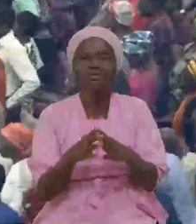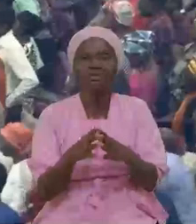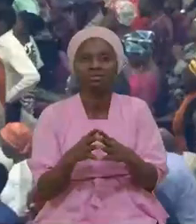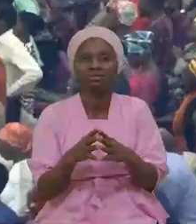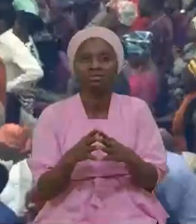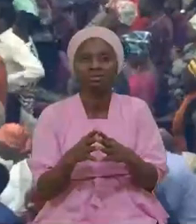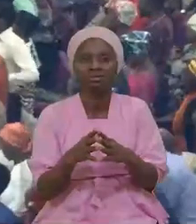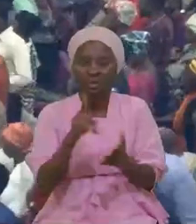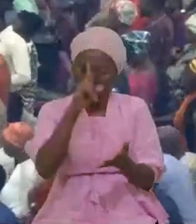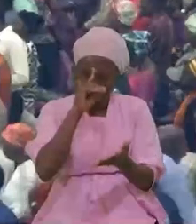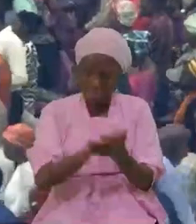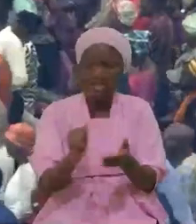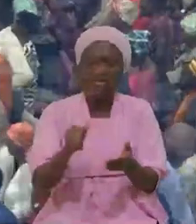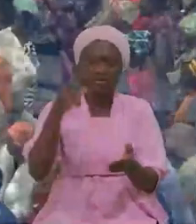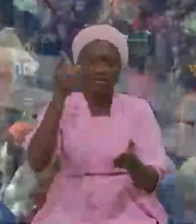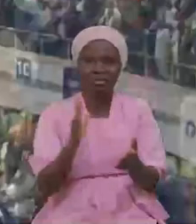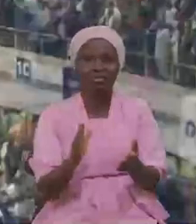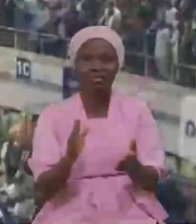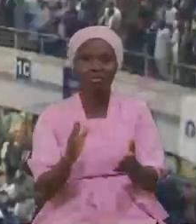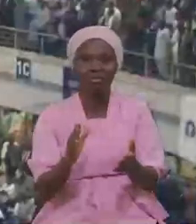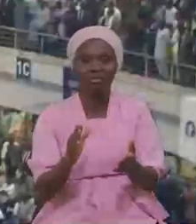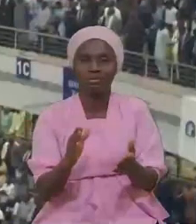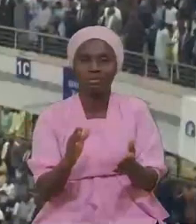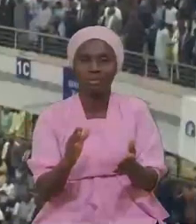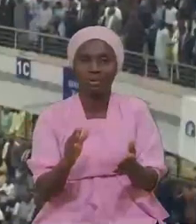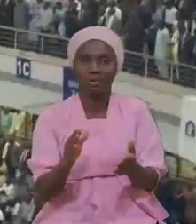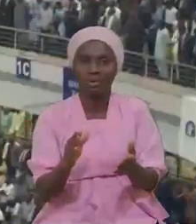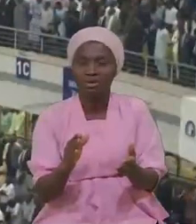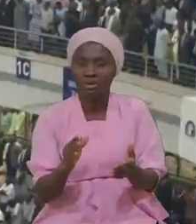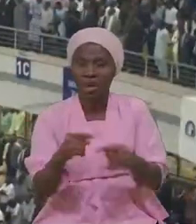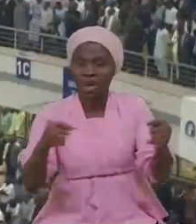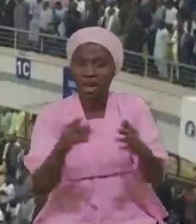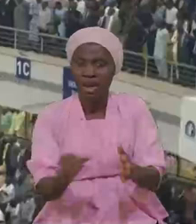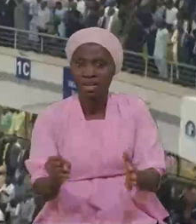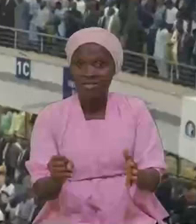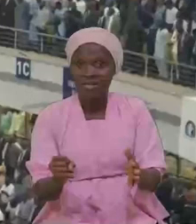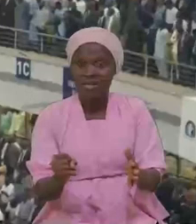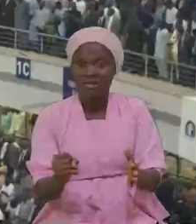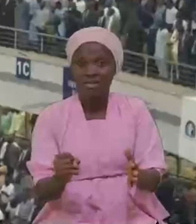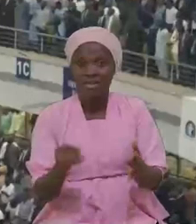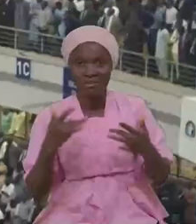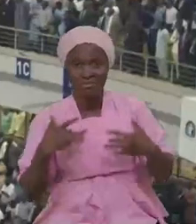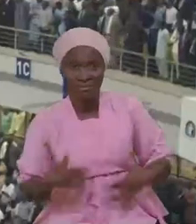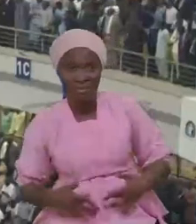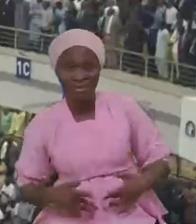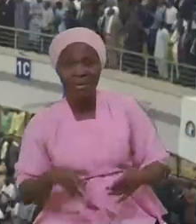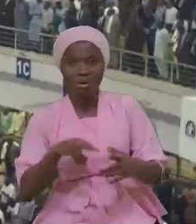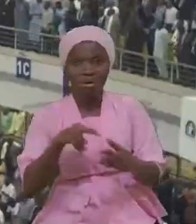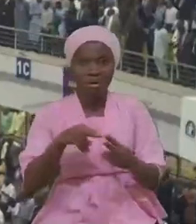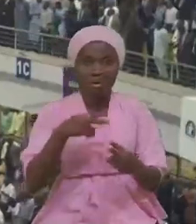Crois au Seigneur, les ennemis visibles ou invisibles seront vaincus.